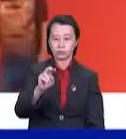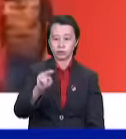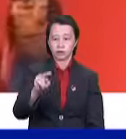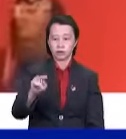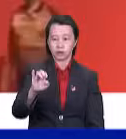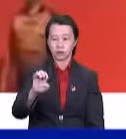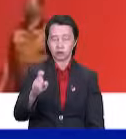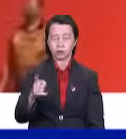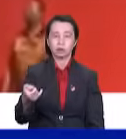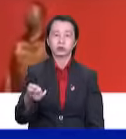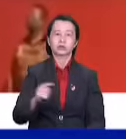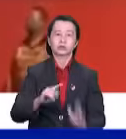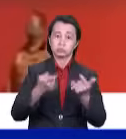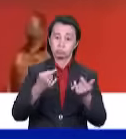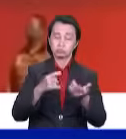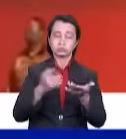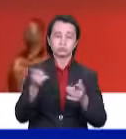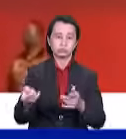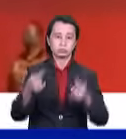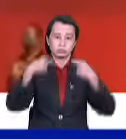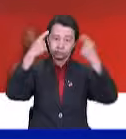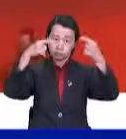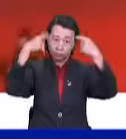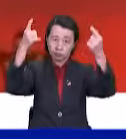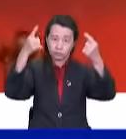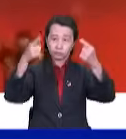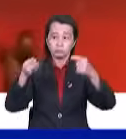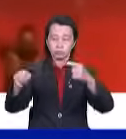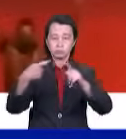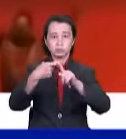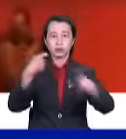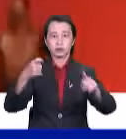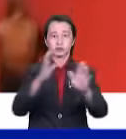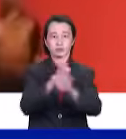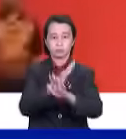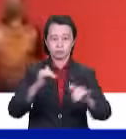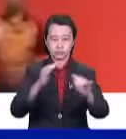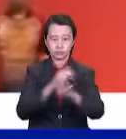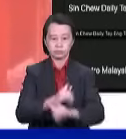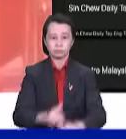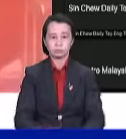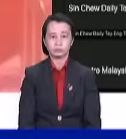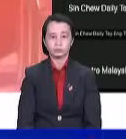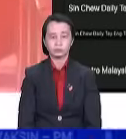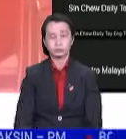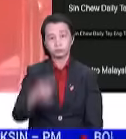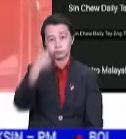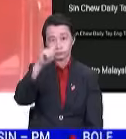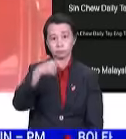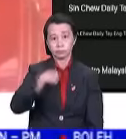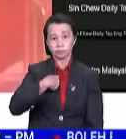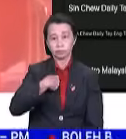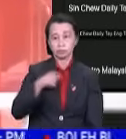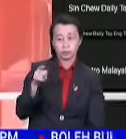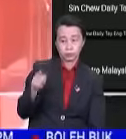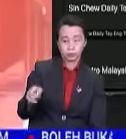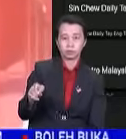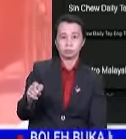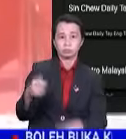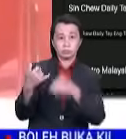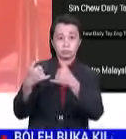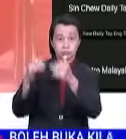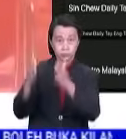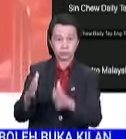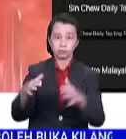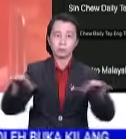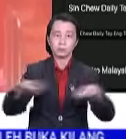ini merupakan kunci kejayaan atlet kelahiran sarawa itu Hai pagi saya dia gelap ada yang terbaik untuk